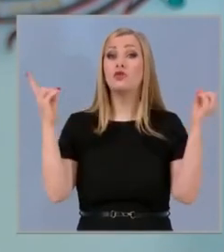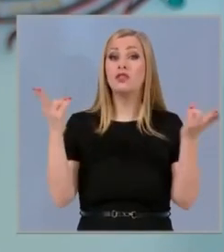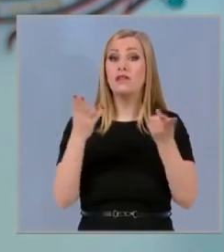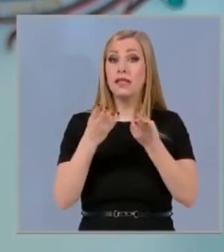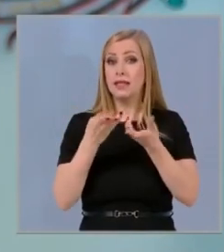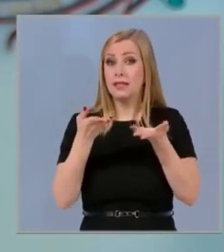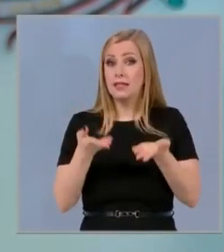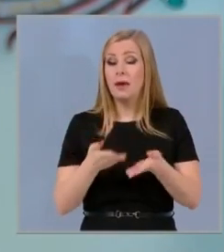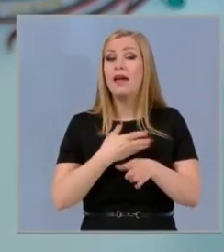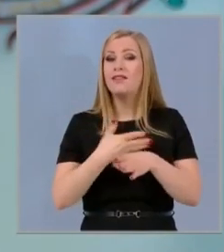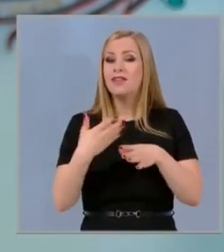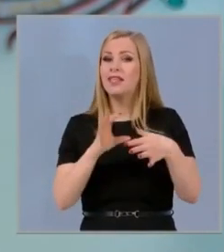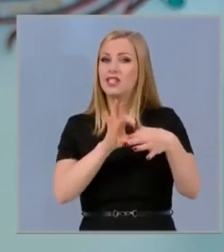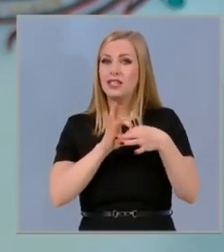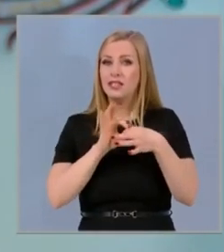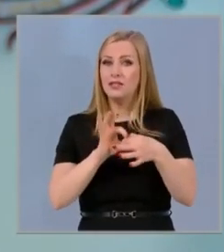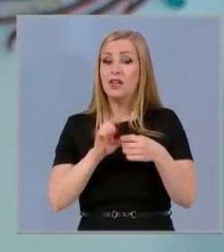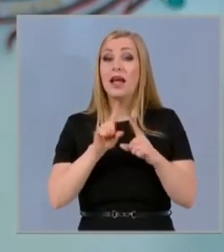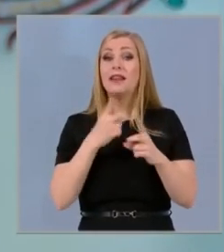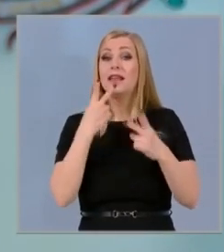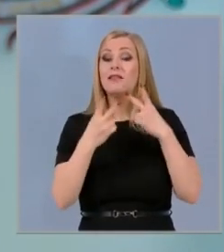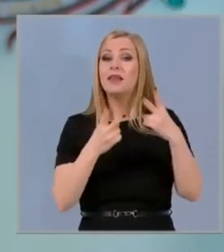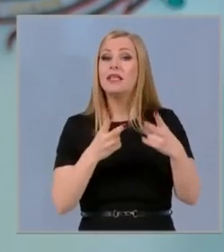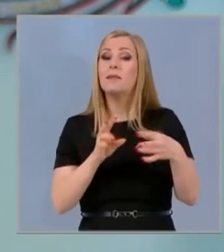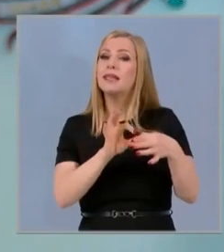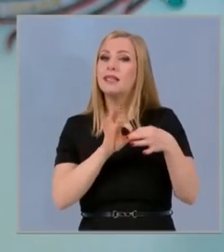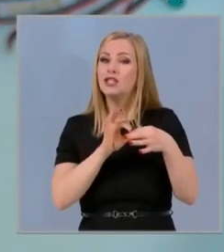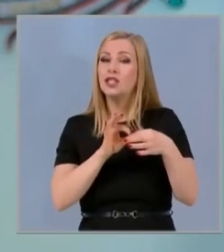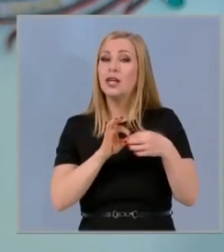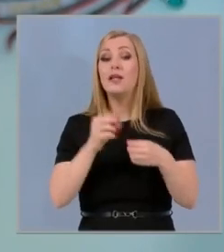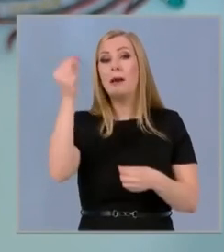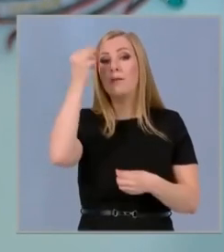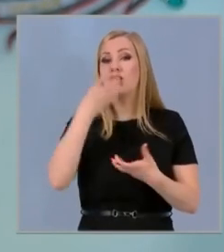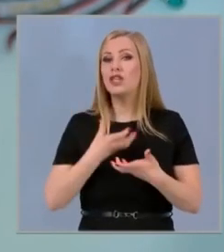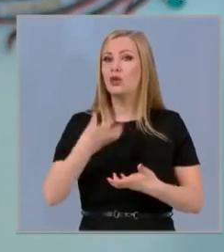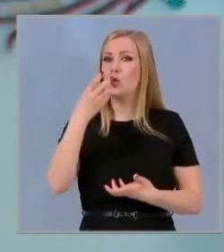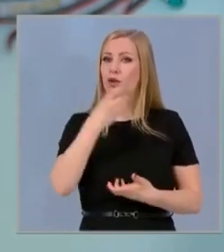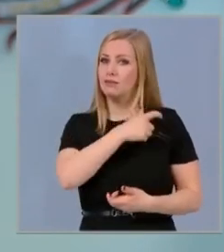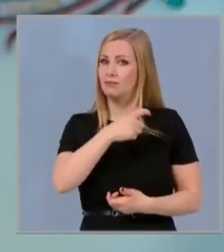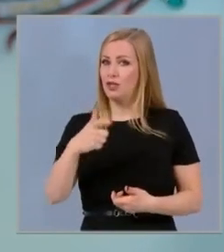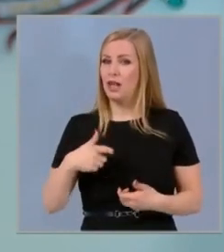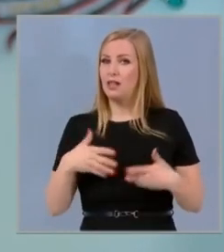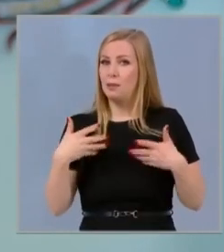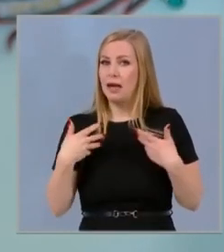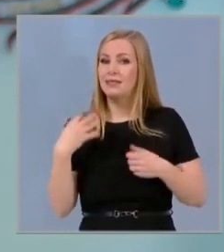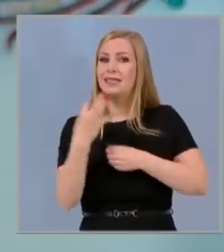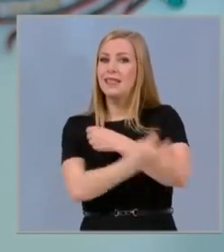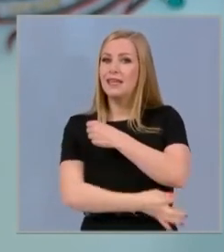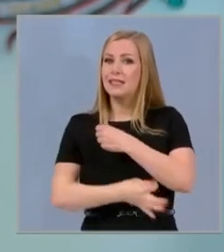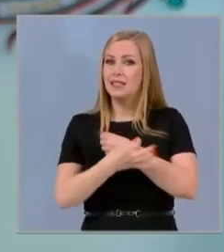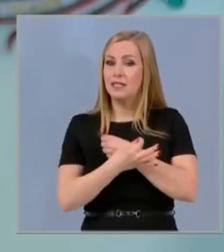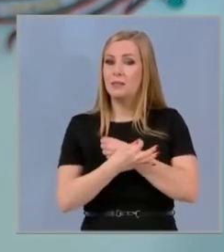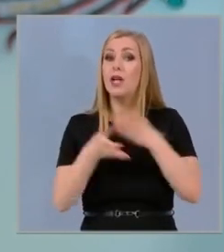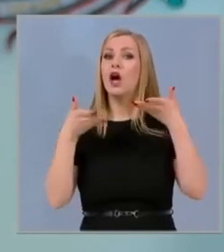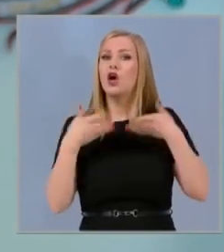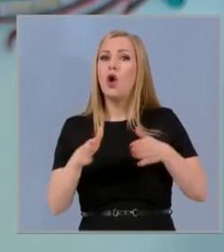намираме, винаги ще ни свързва невидимата нишка на българския дух, националните ни празници и традиции,